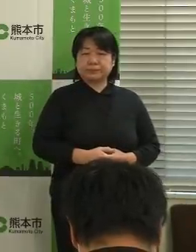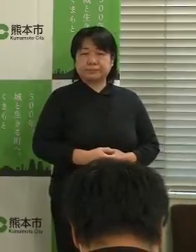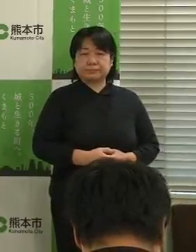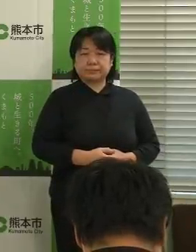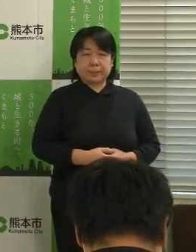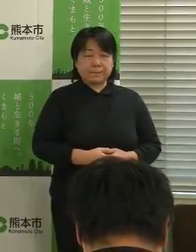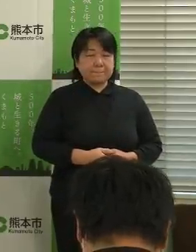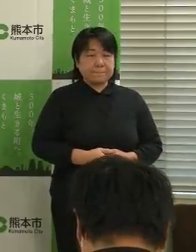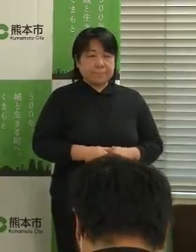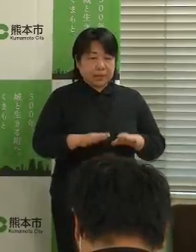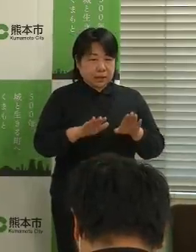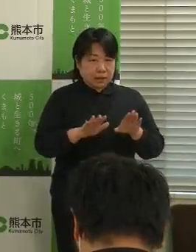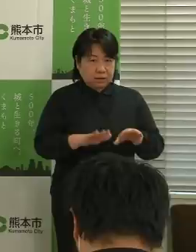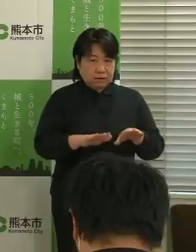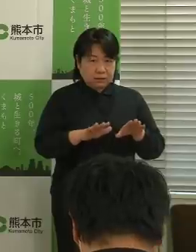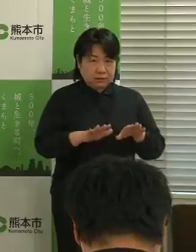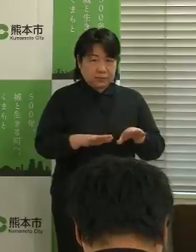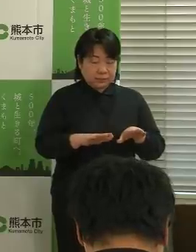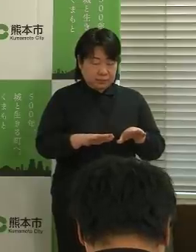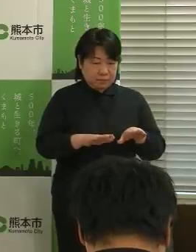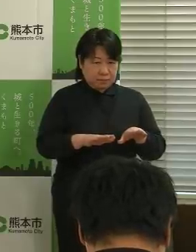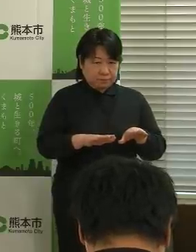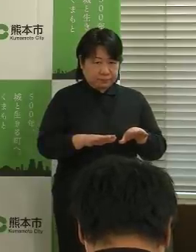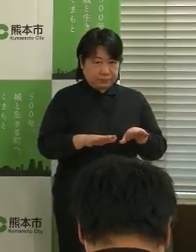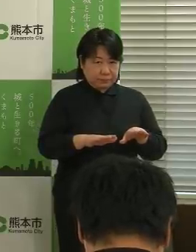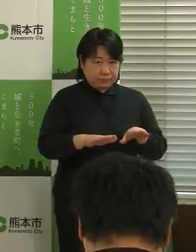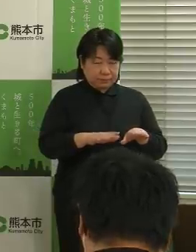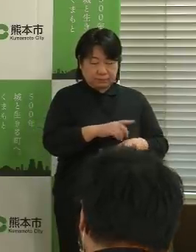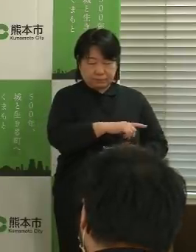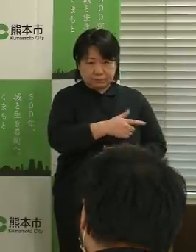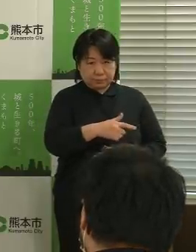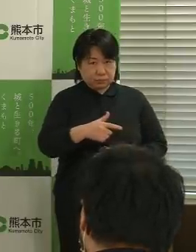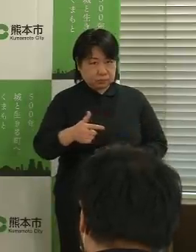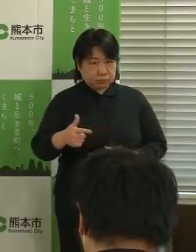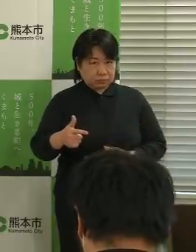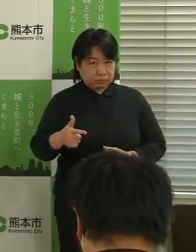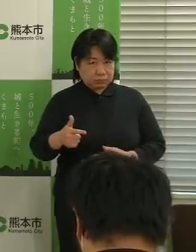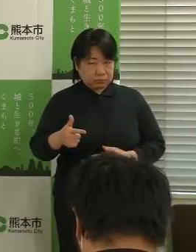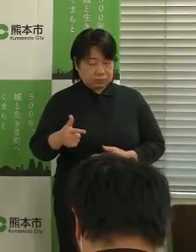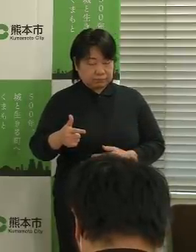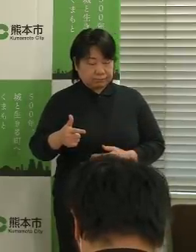今ですね、我々もさまざまな、